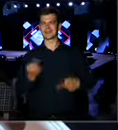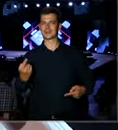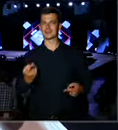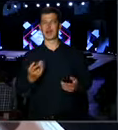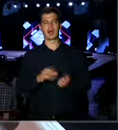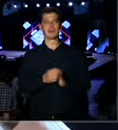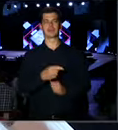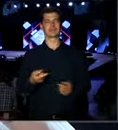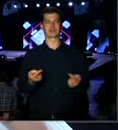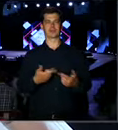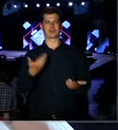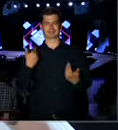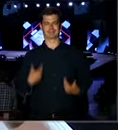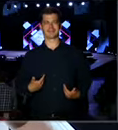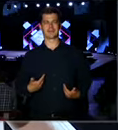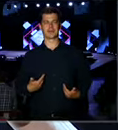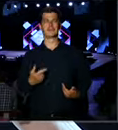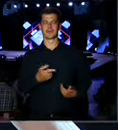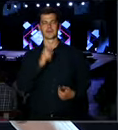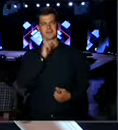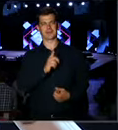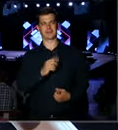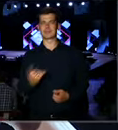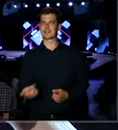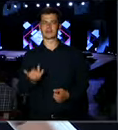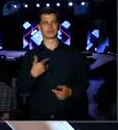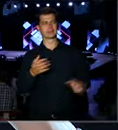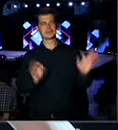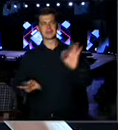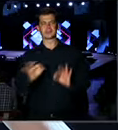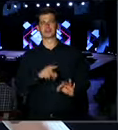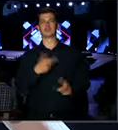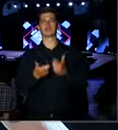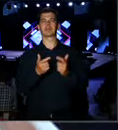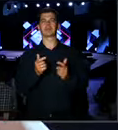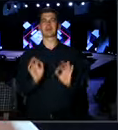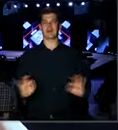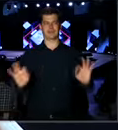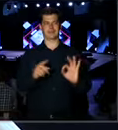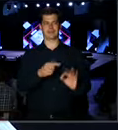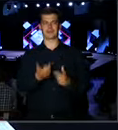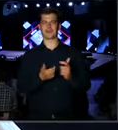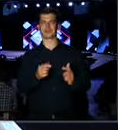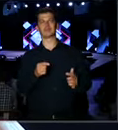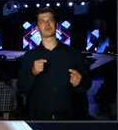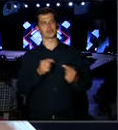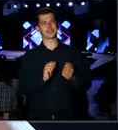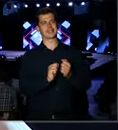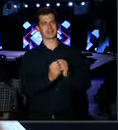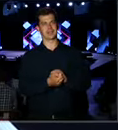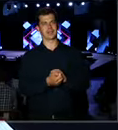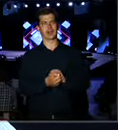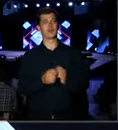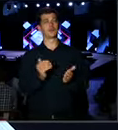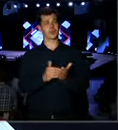że suknia nie jest odpowiednia dla niej, to naprawdę staram się to w sposób subtelny, muszę powiedzieć, ale jednak